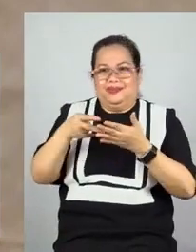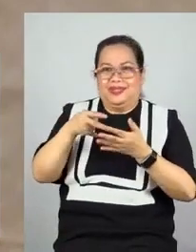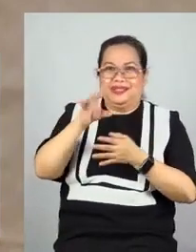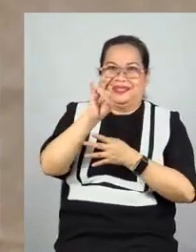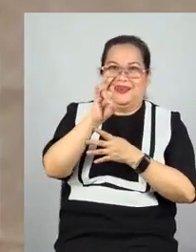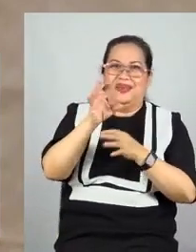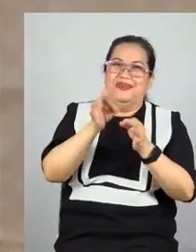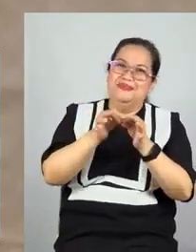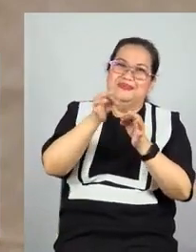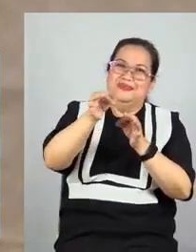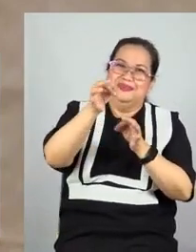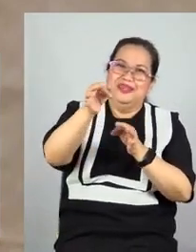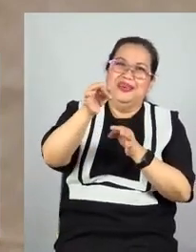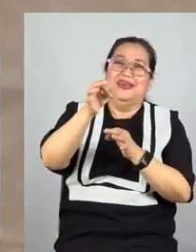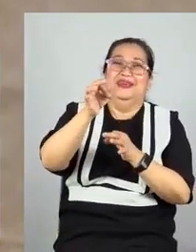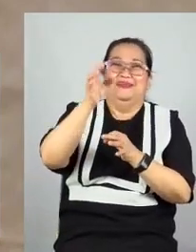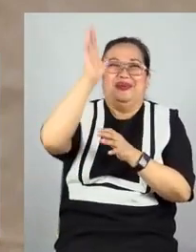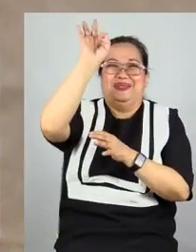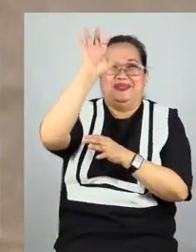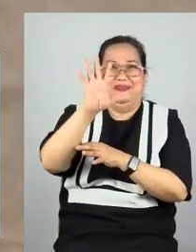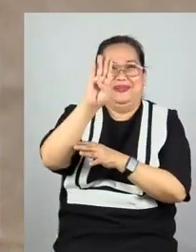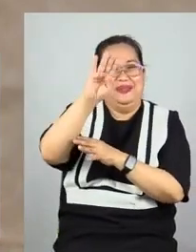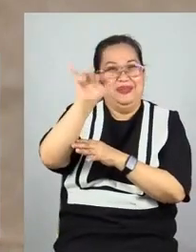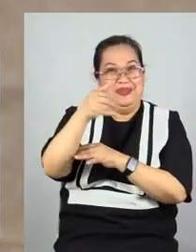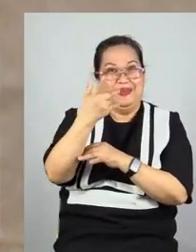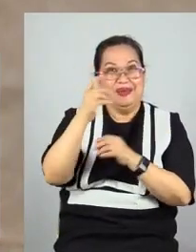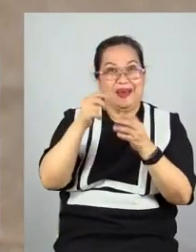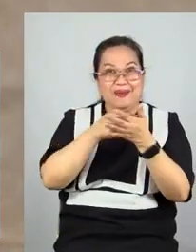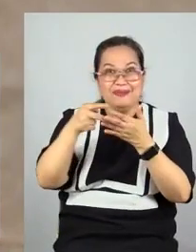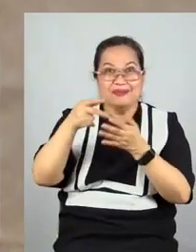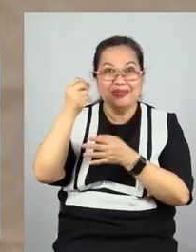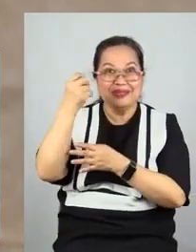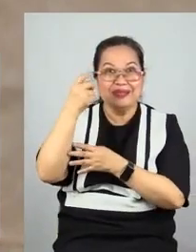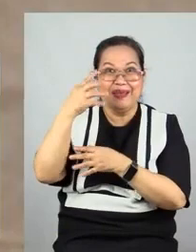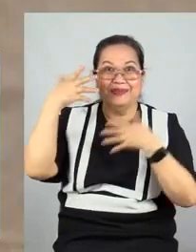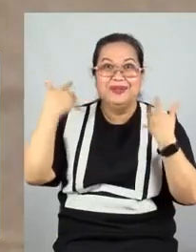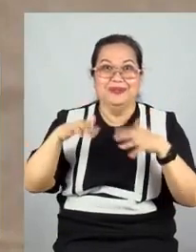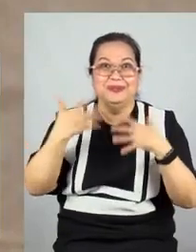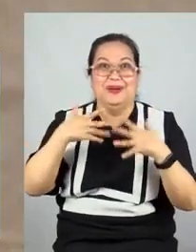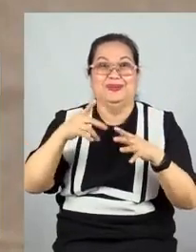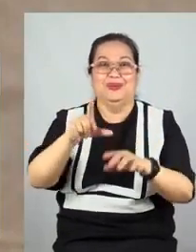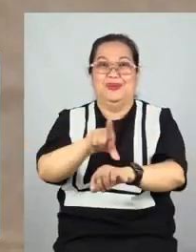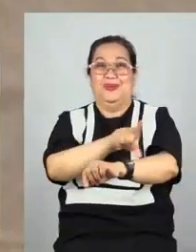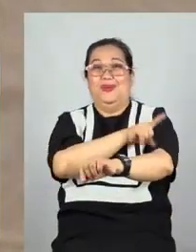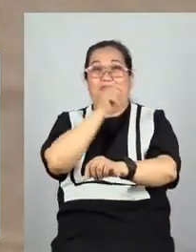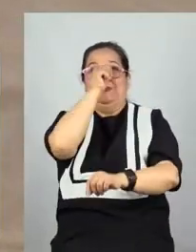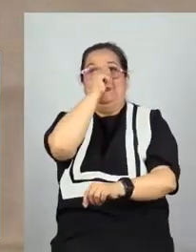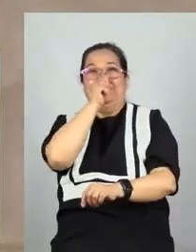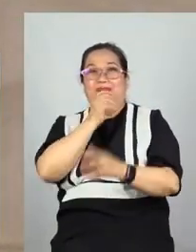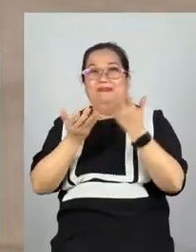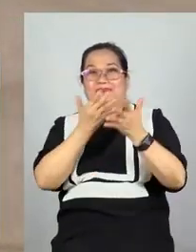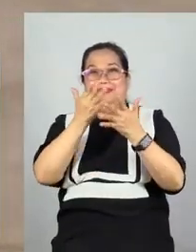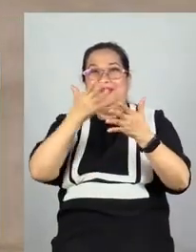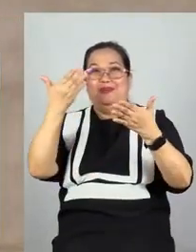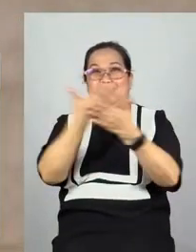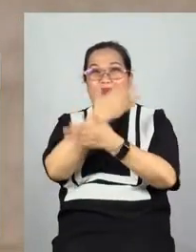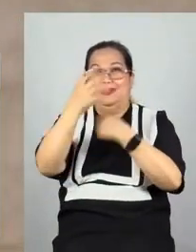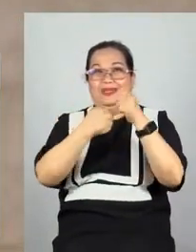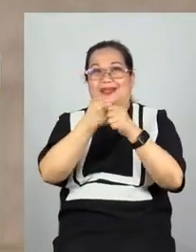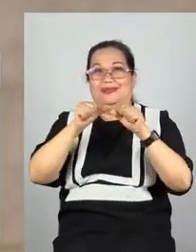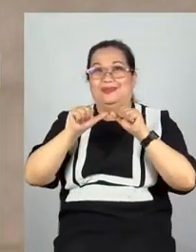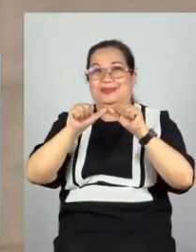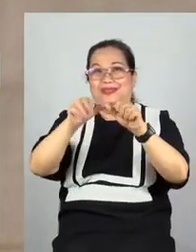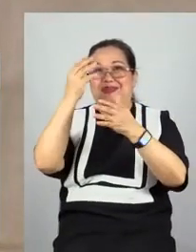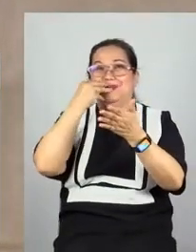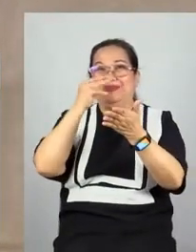lang si Pastor BJ. Hanggang verse 11 ito, no? Baka abutin tayo ng bagong taon,